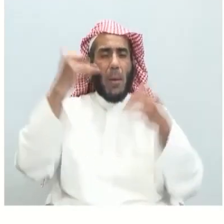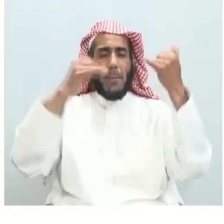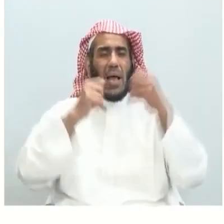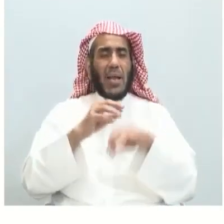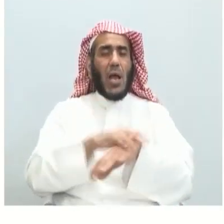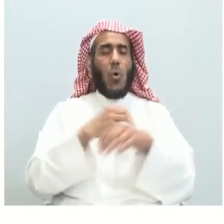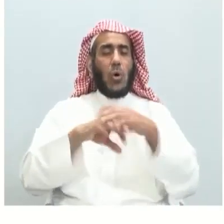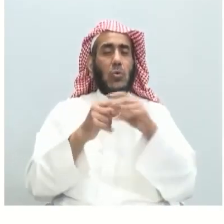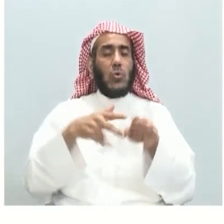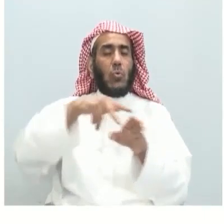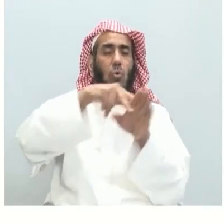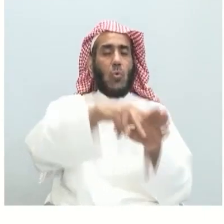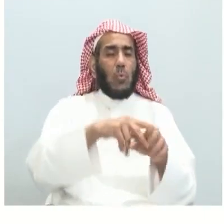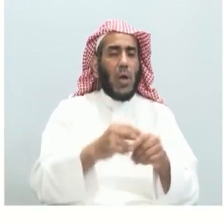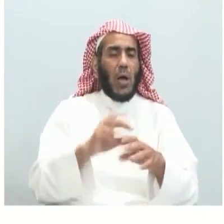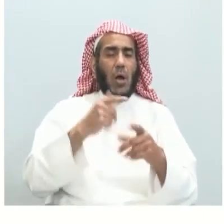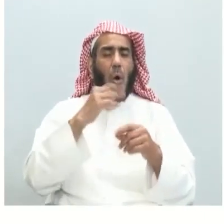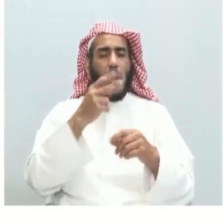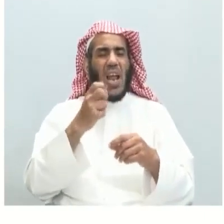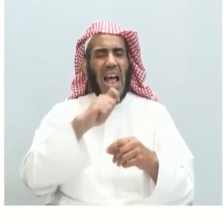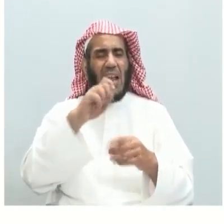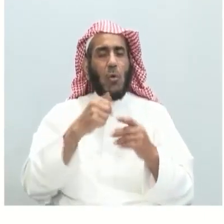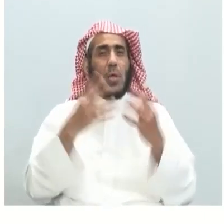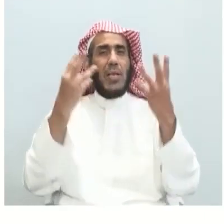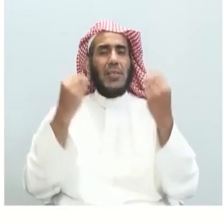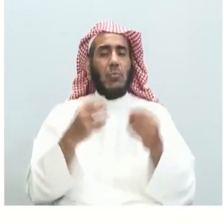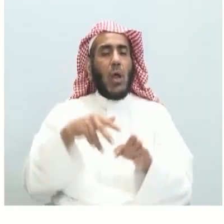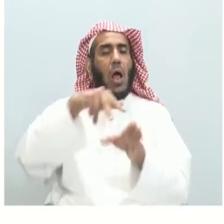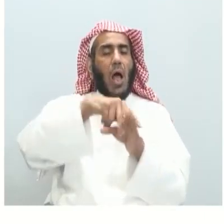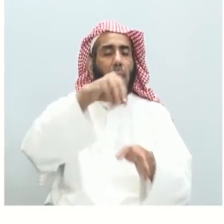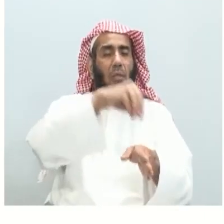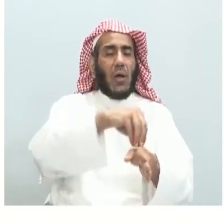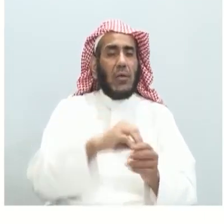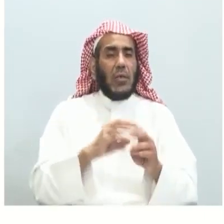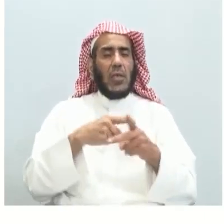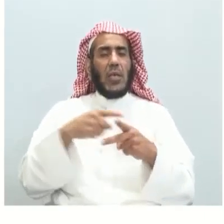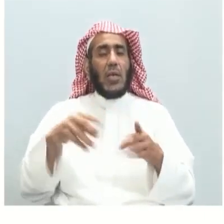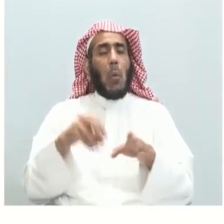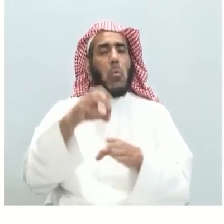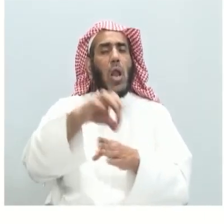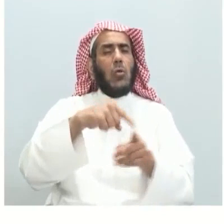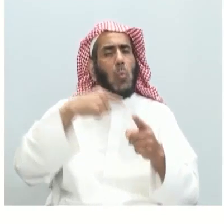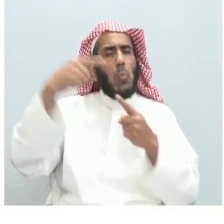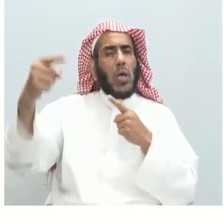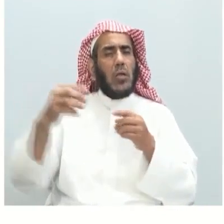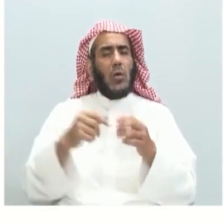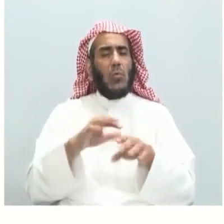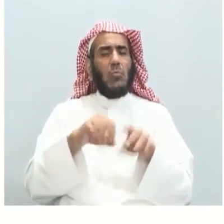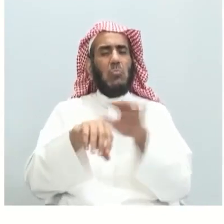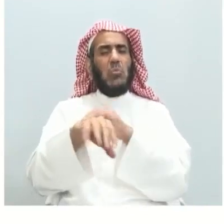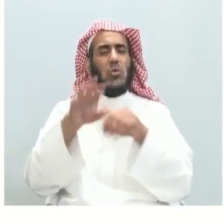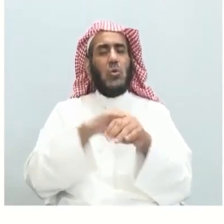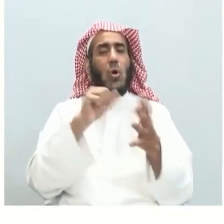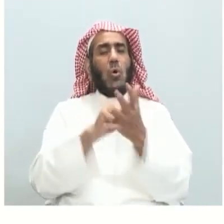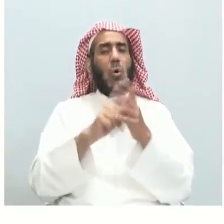وركوبها منها ما ناكل ومنها للزينه ومنها حمل الاثقال الى بلاد بعيده من جلودها كذلك